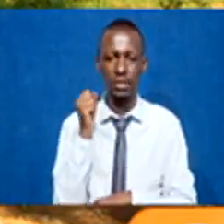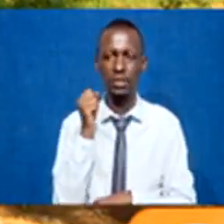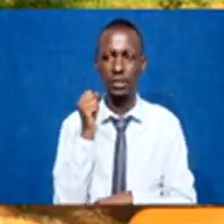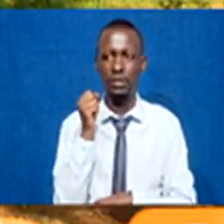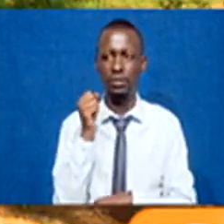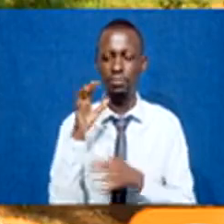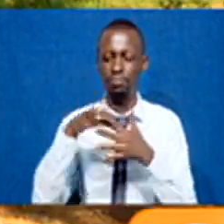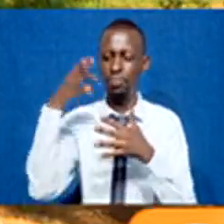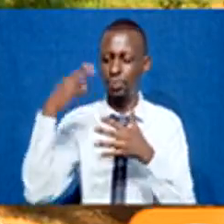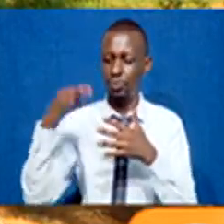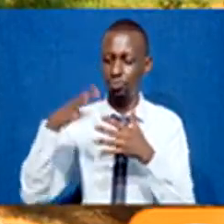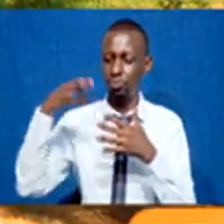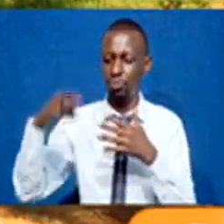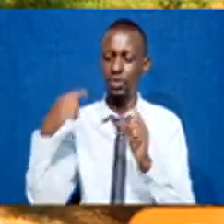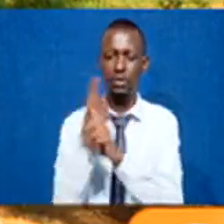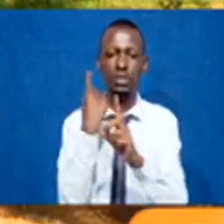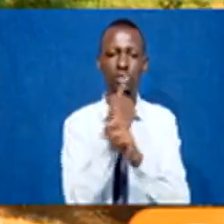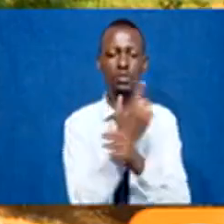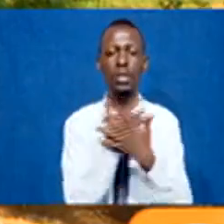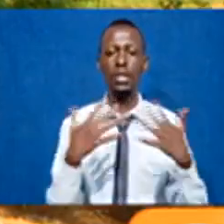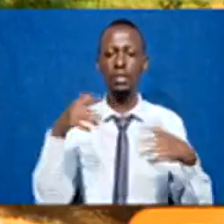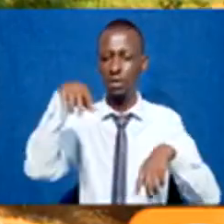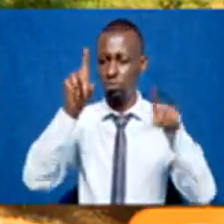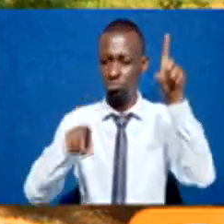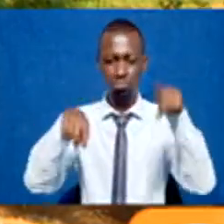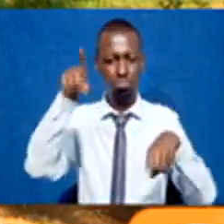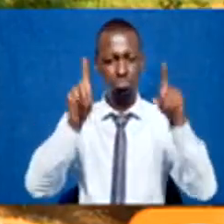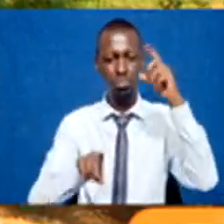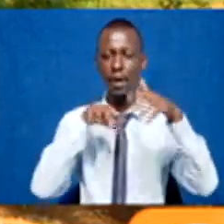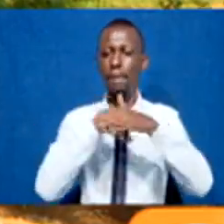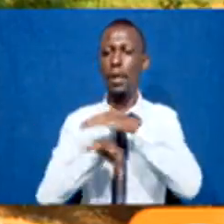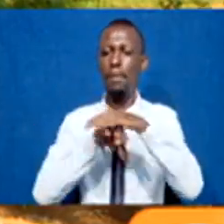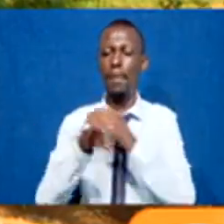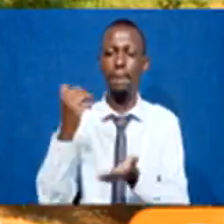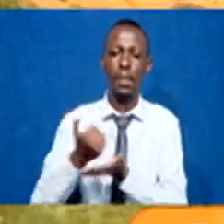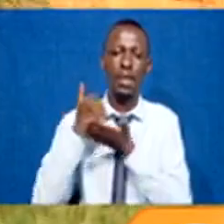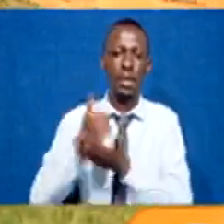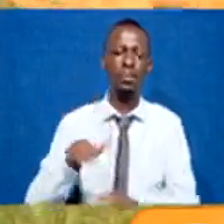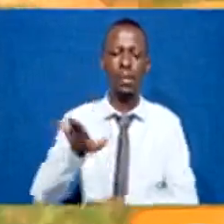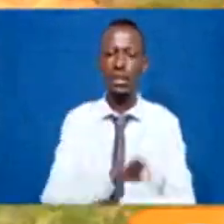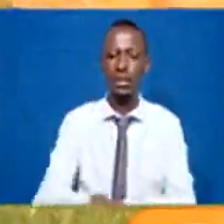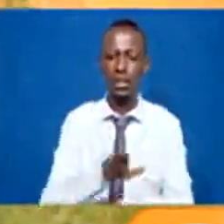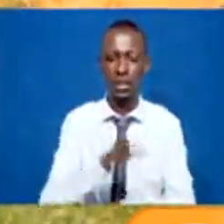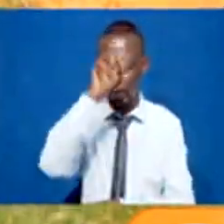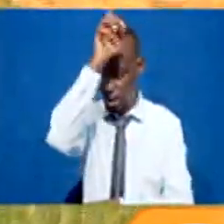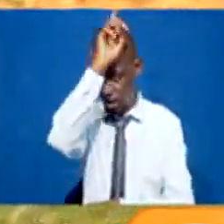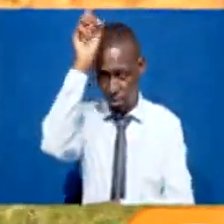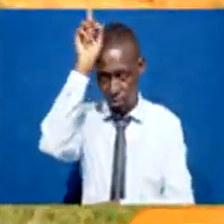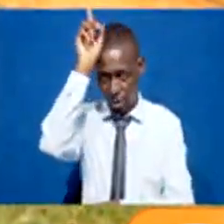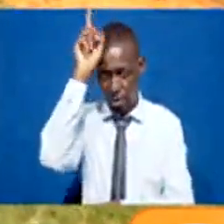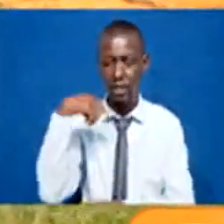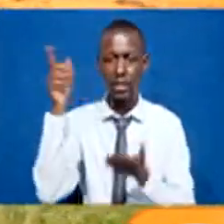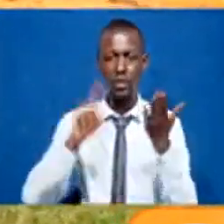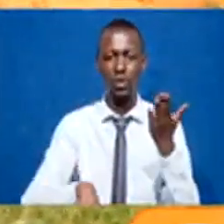kama sukuma wiki na vitu zingine pia. Hiyo ndio inanisaidia hapa kwa hii village. Kwa mujibu wa Oduor,